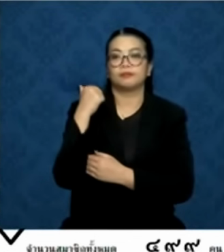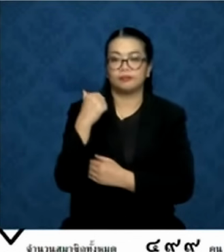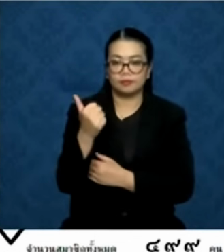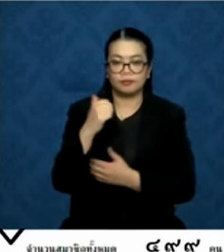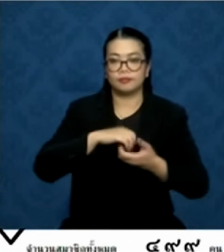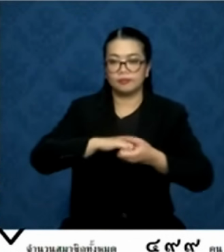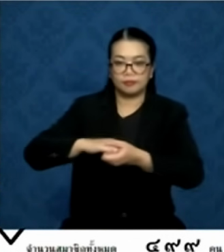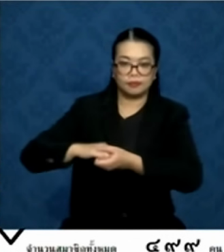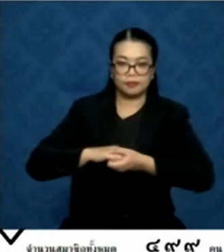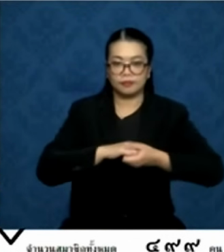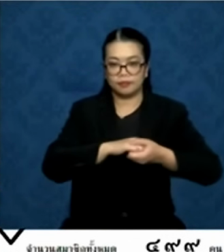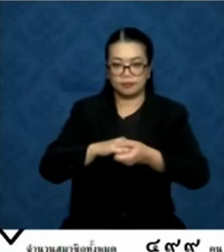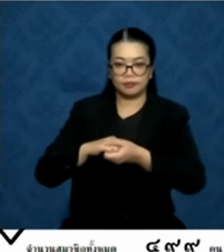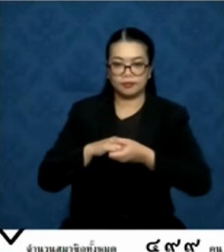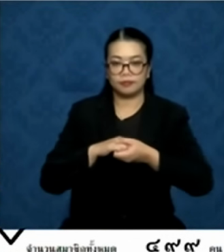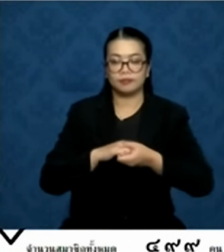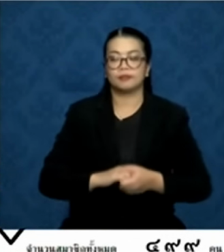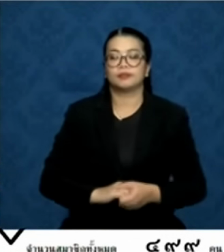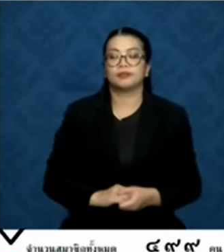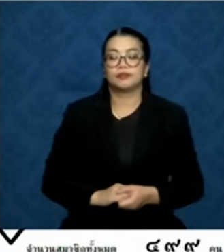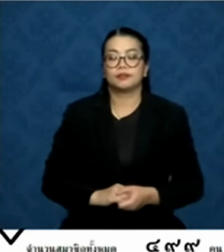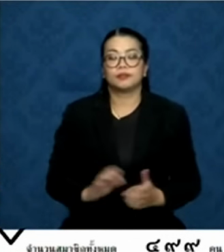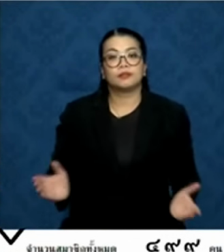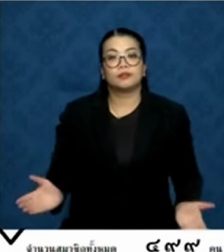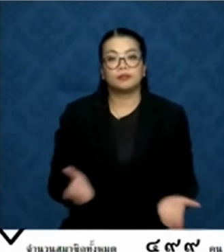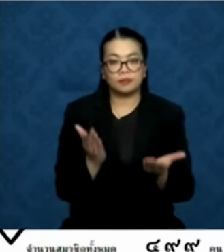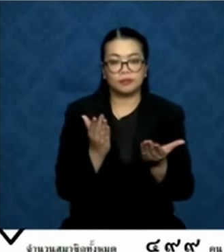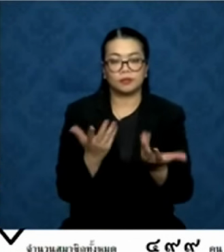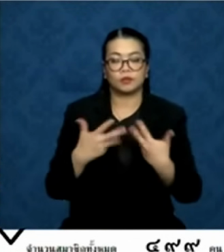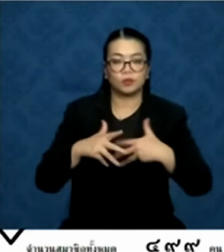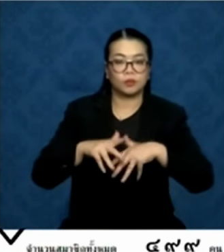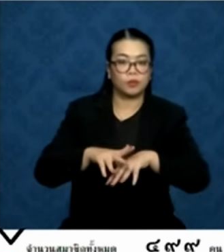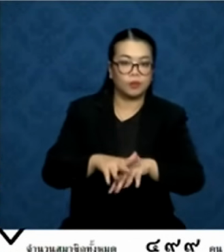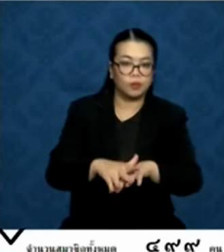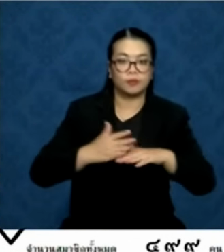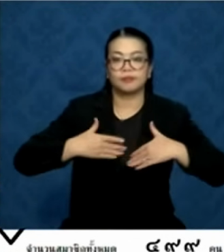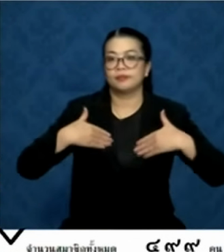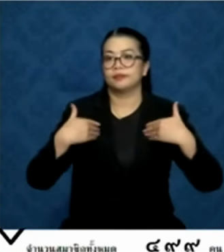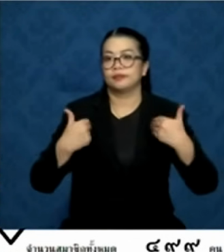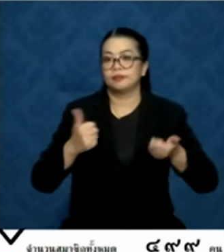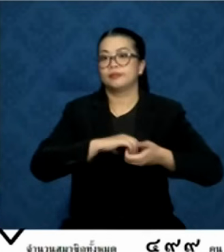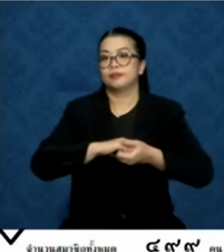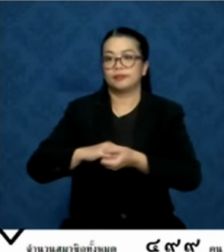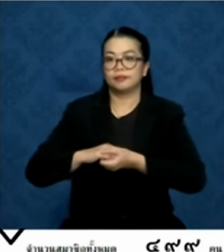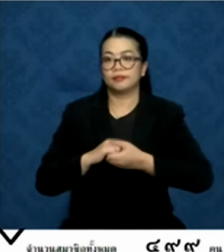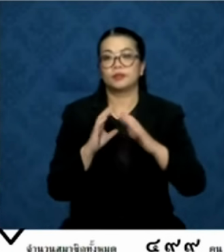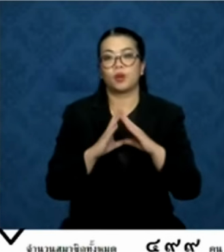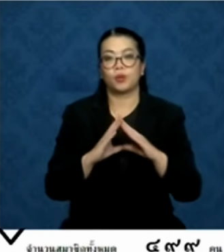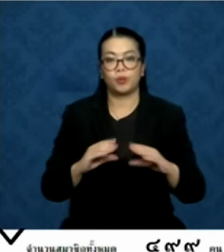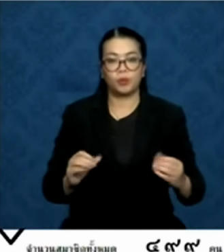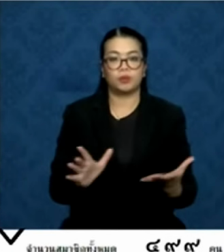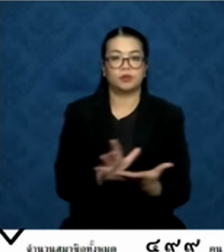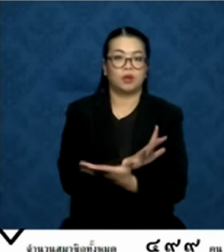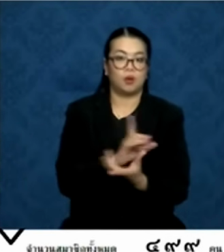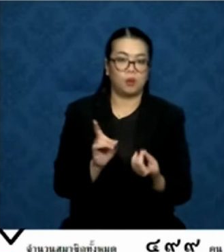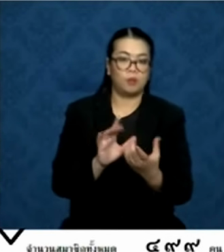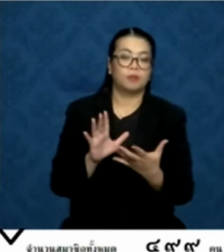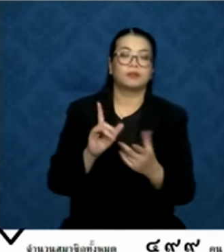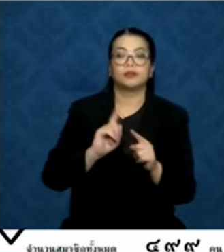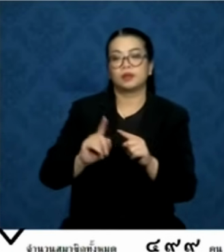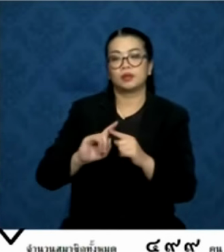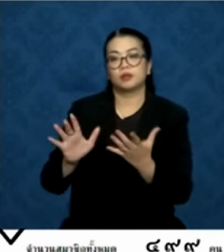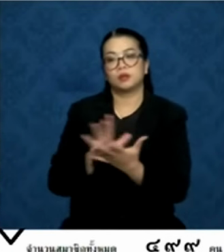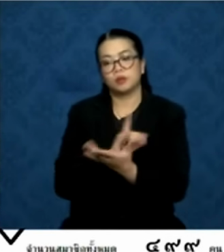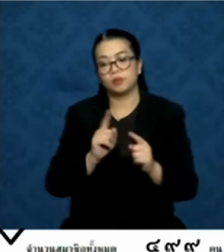าติส่งเสริมการอยู่ร่วมกันภายใต้สังคมพหุวัฒนธรรม